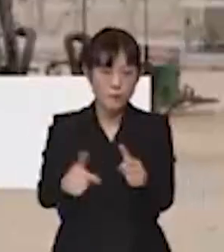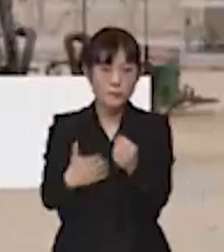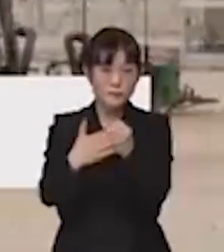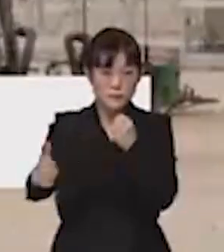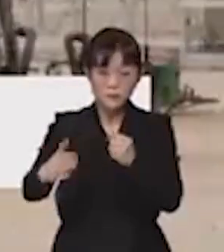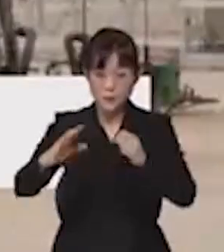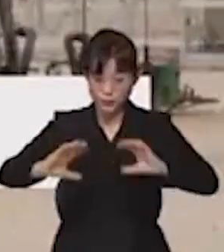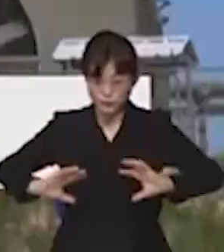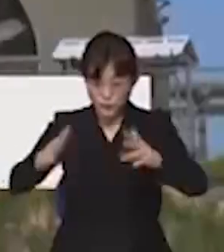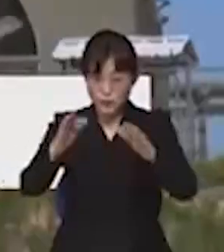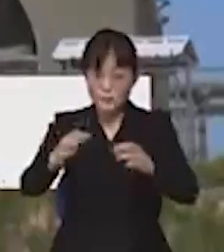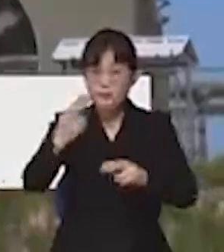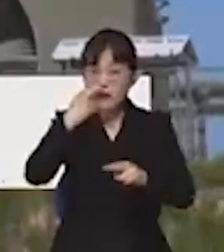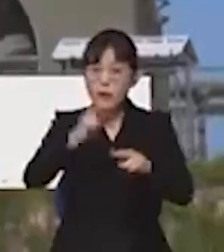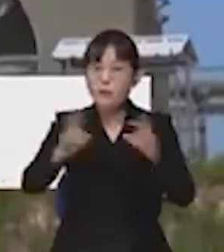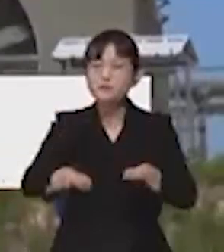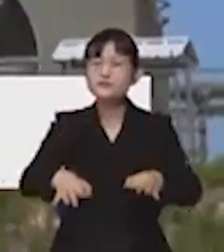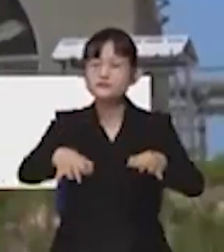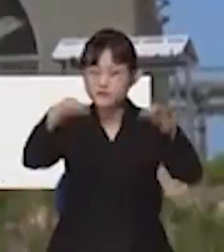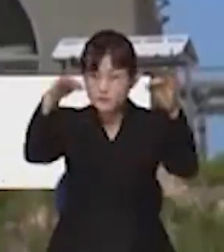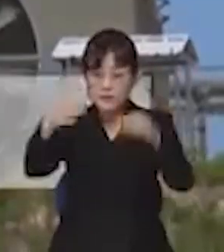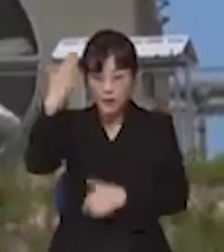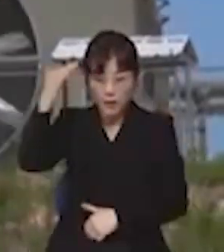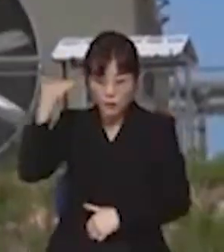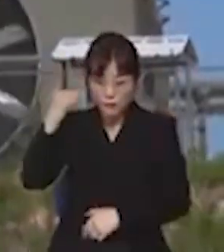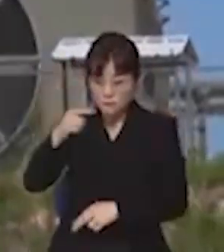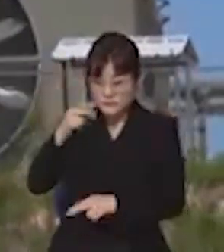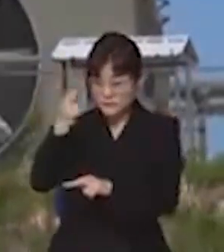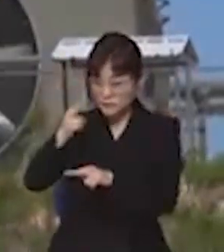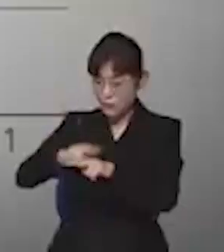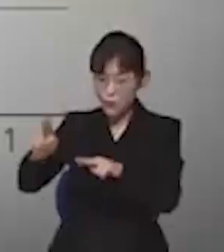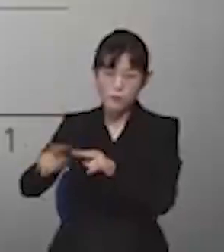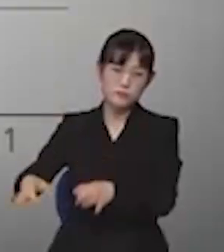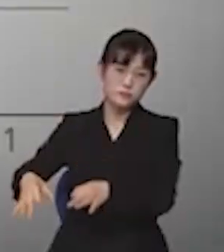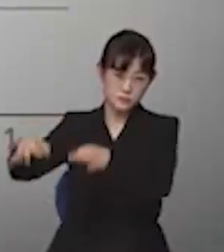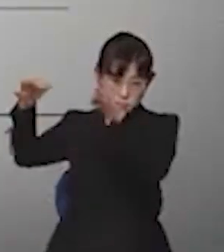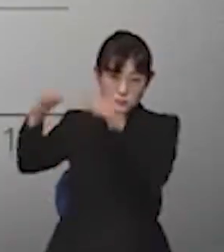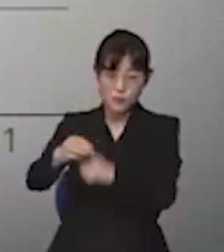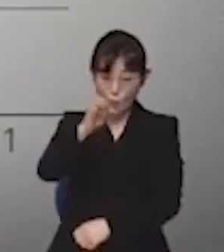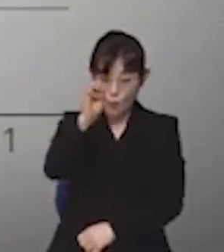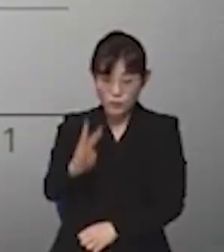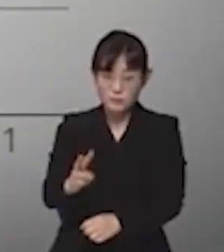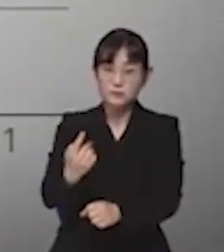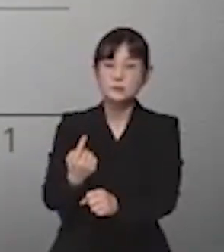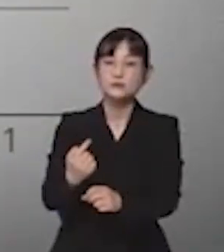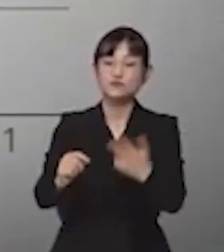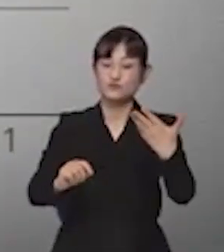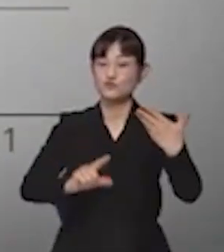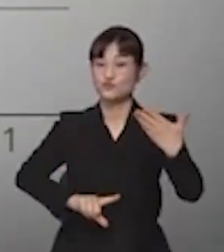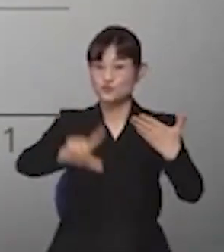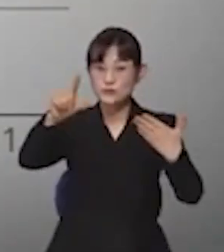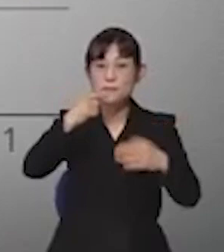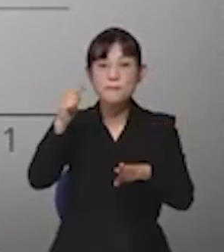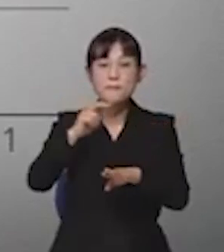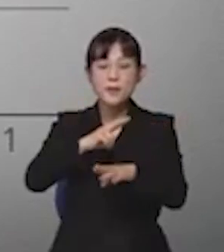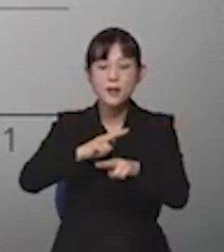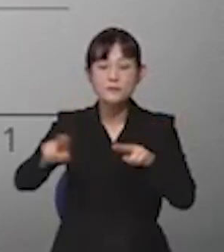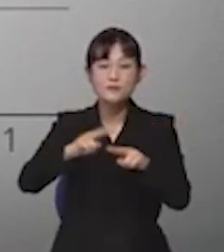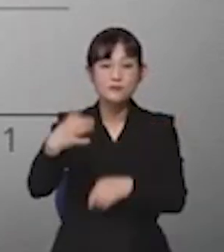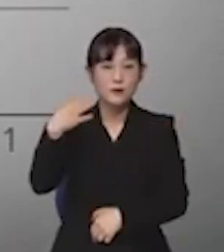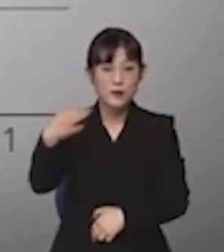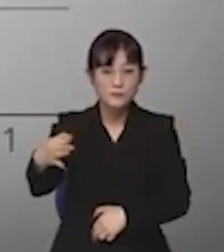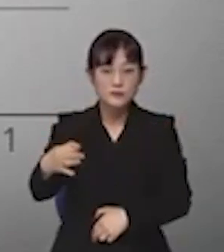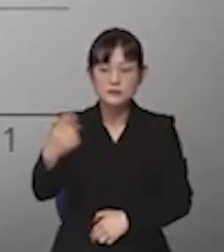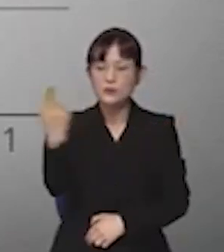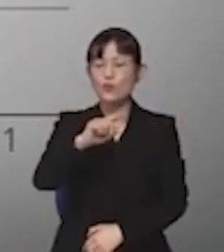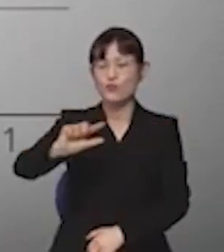국제유가가 상승하면서 국내 유가도 크게 올랐습니다 광주에서는 지난 9일 휘발유 값이 리터당